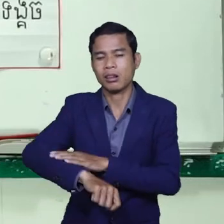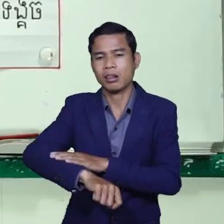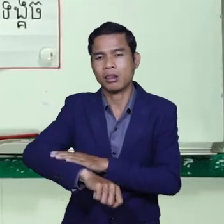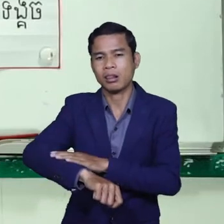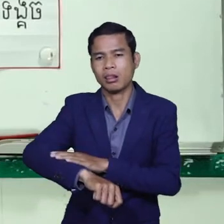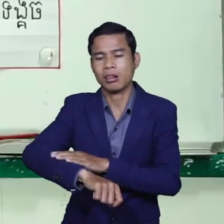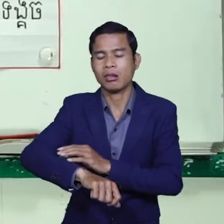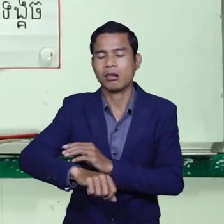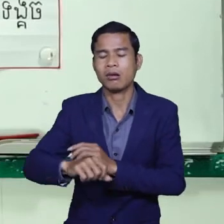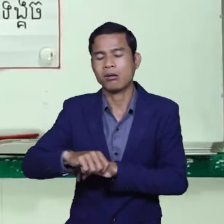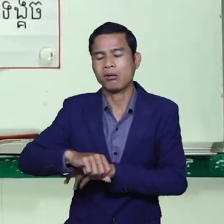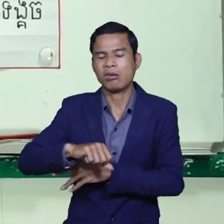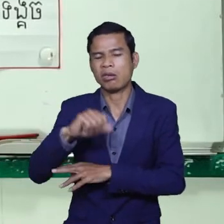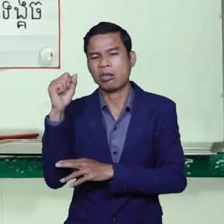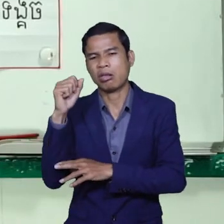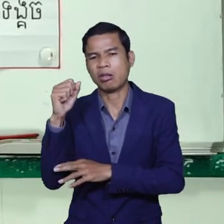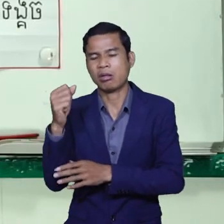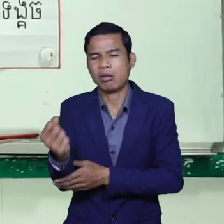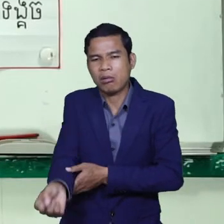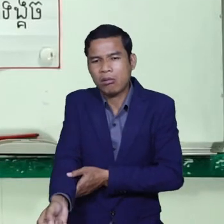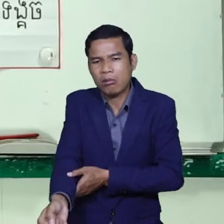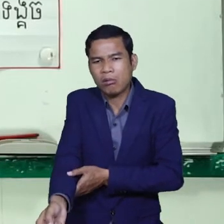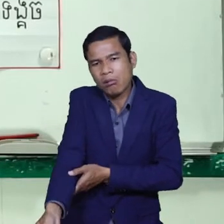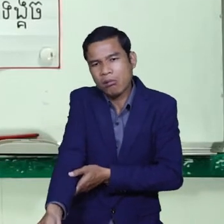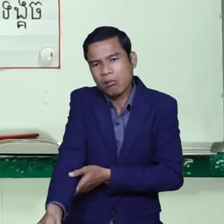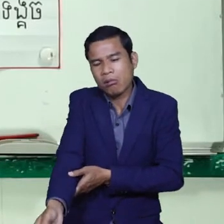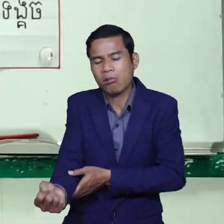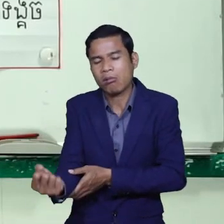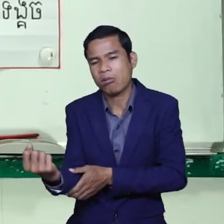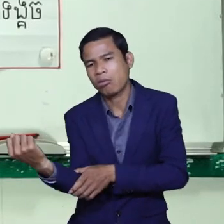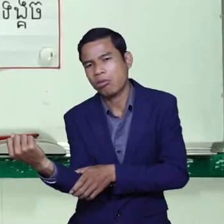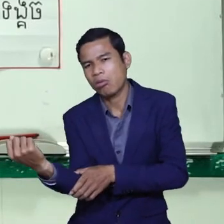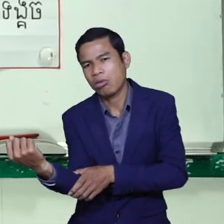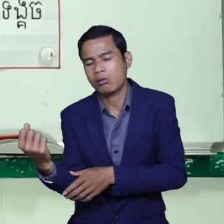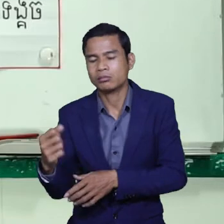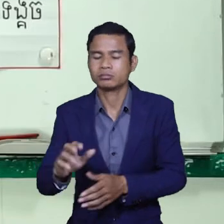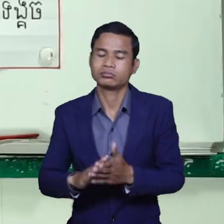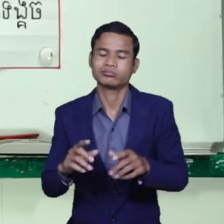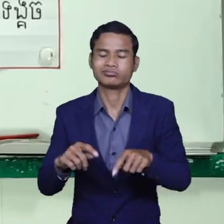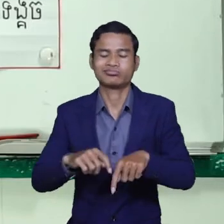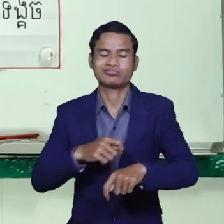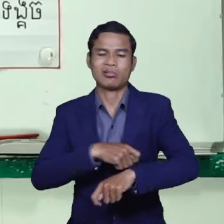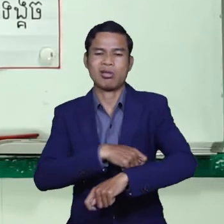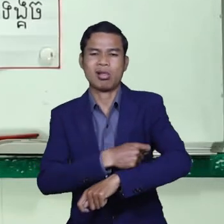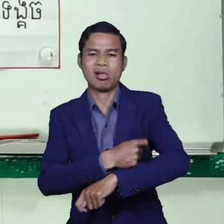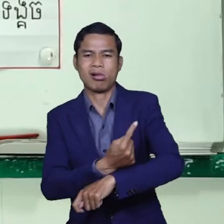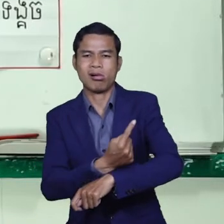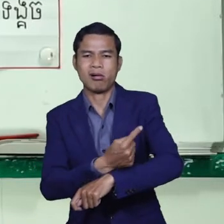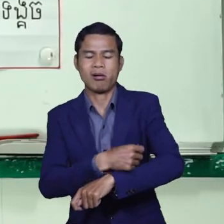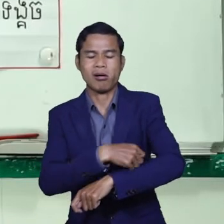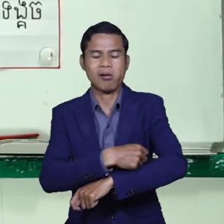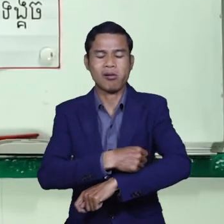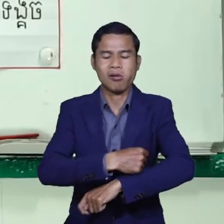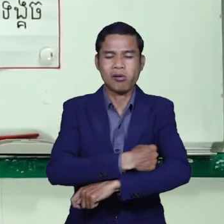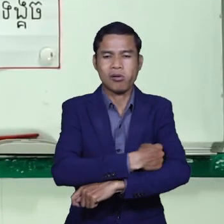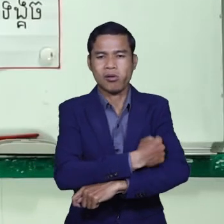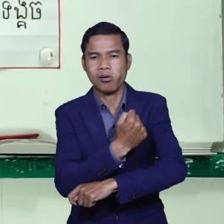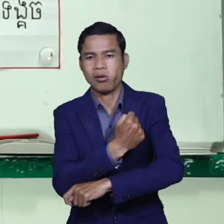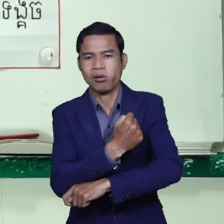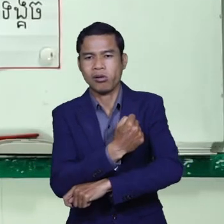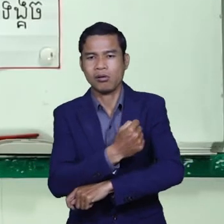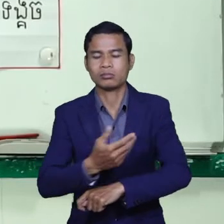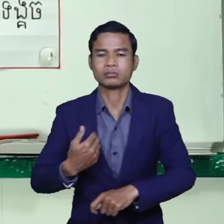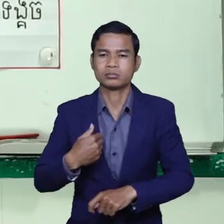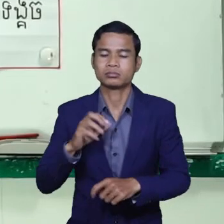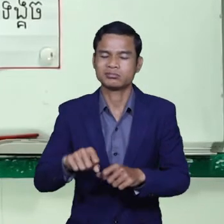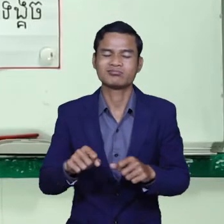ông nâng cao ai thua cho ông nâng ngò rồi có ai thua cho ông nó bị chua khía nó còn á khơi nhé cứ thua ở dưỡng khôi trung trí ở